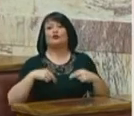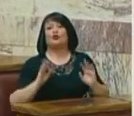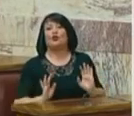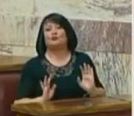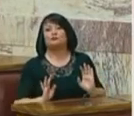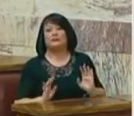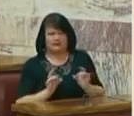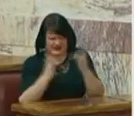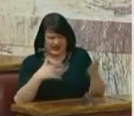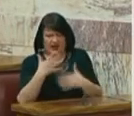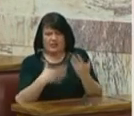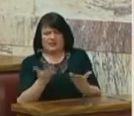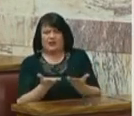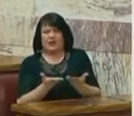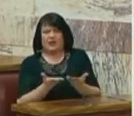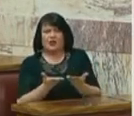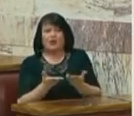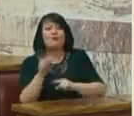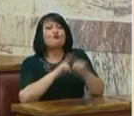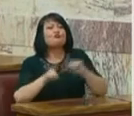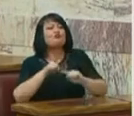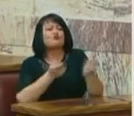το οποίο έχει συγκεκριμένο αρχιτέκτονα,